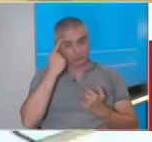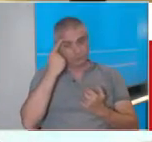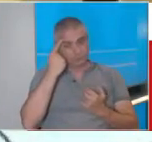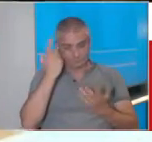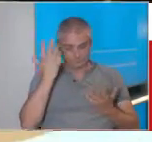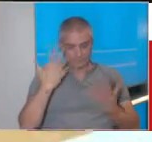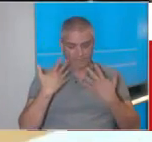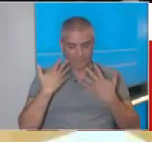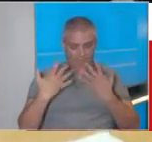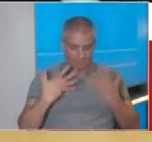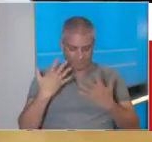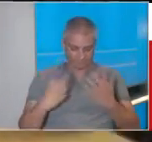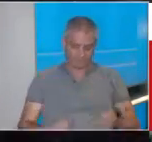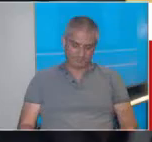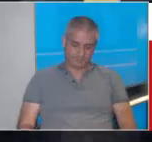לחרוח,